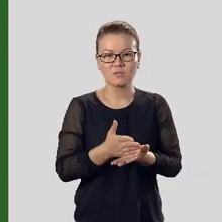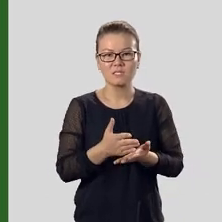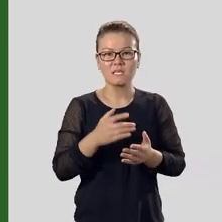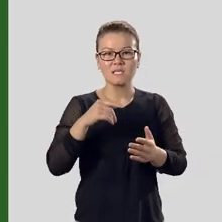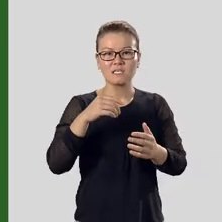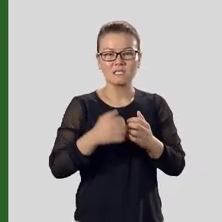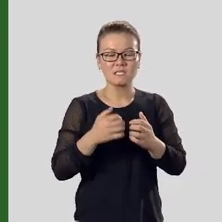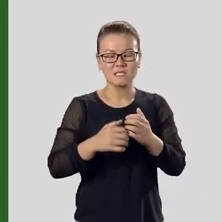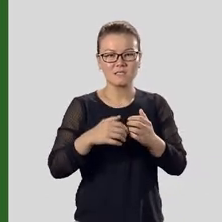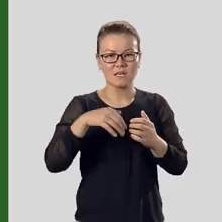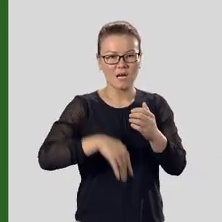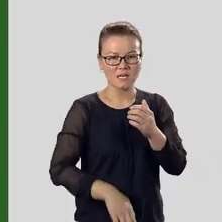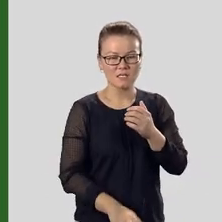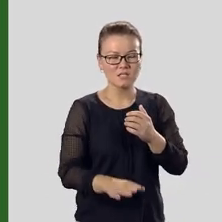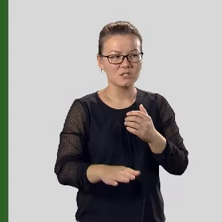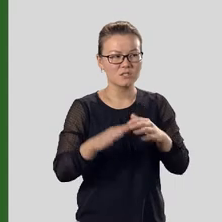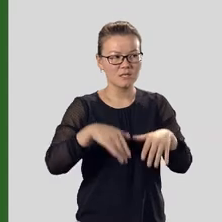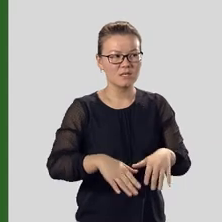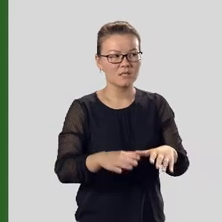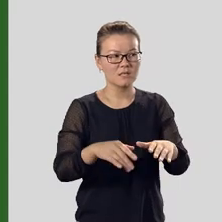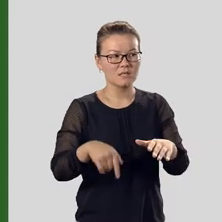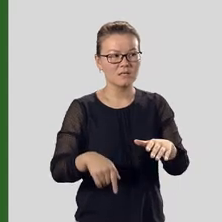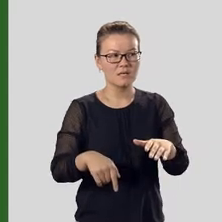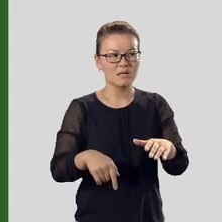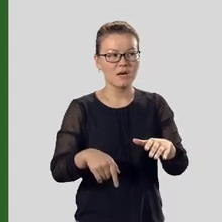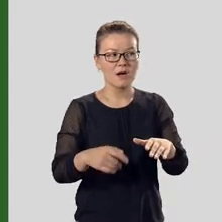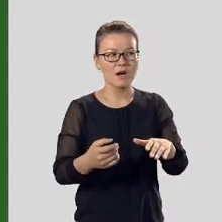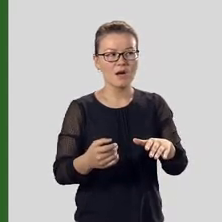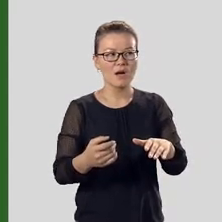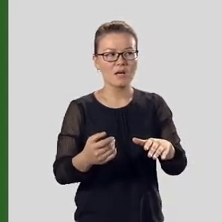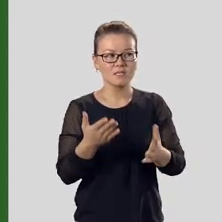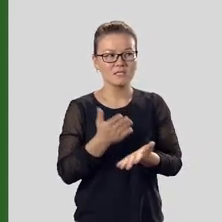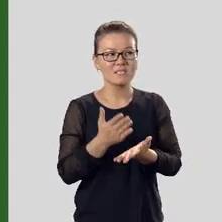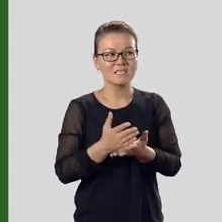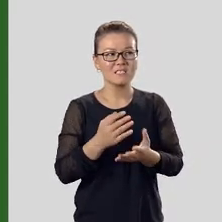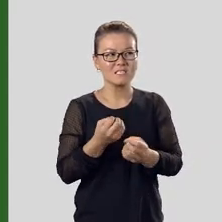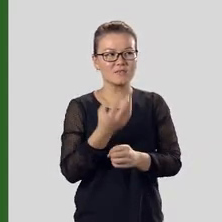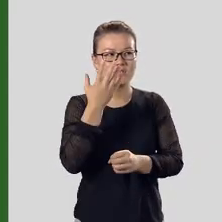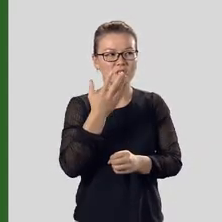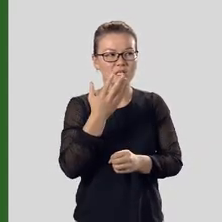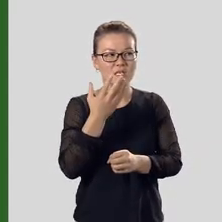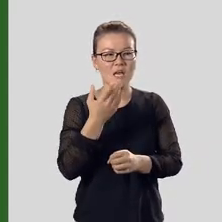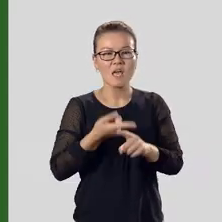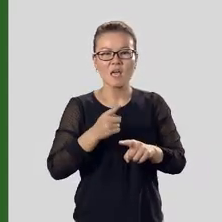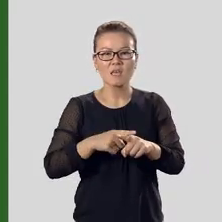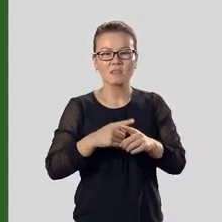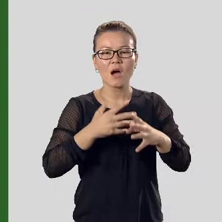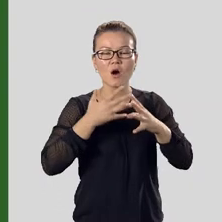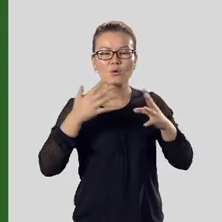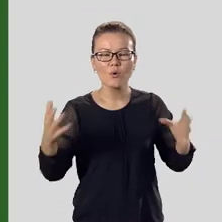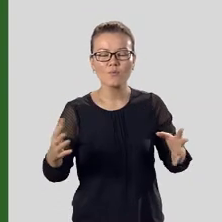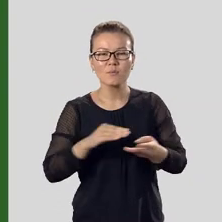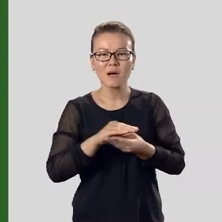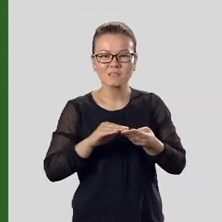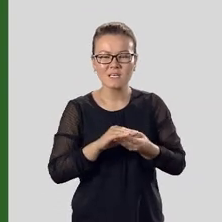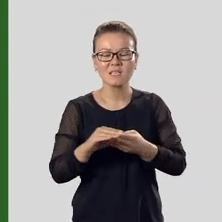хребты, с которыми связаны подводные извержения. Фактически это огромный,